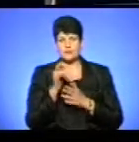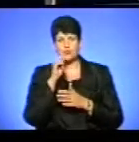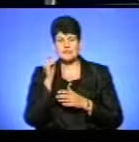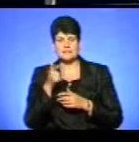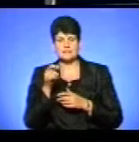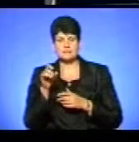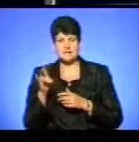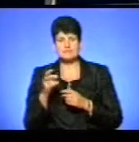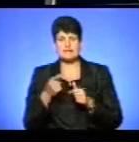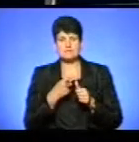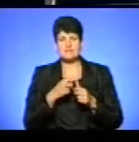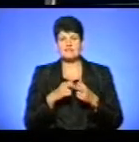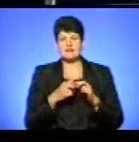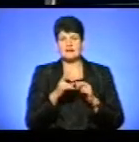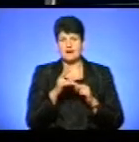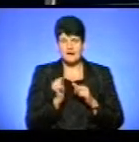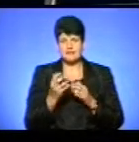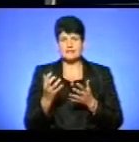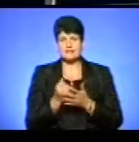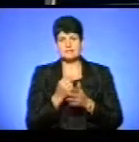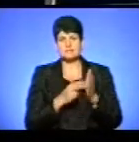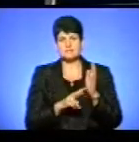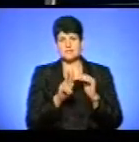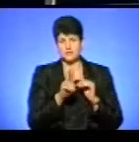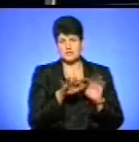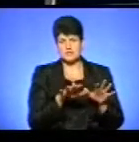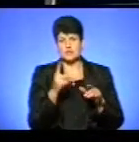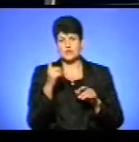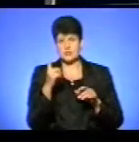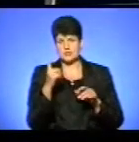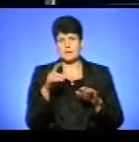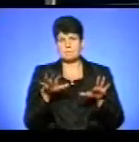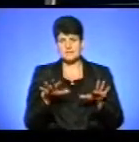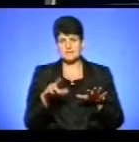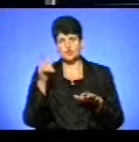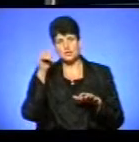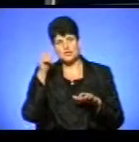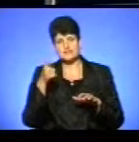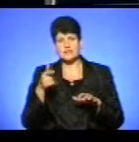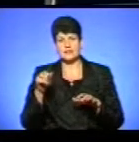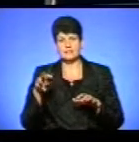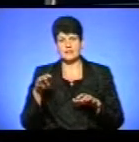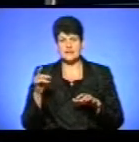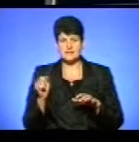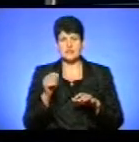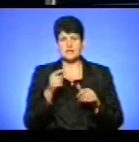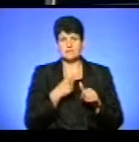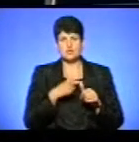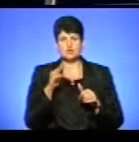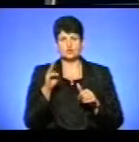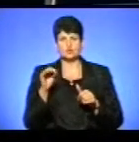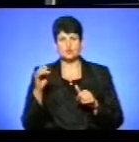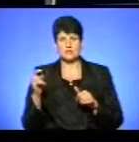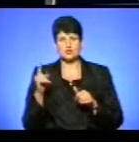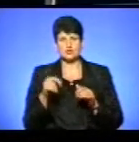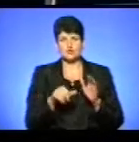гімназія імені Івана Франка, яка зайняла 72-е місце, соте місце посіла Чортківська гімназія імені Маркіяна Шушкевича,